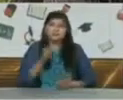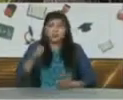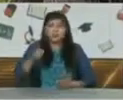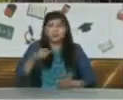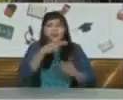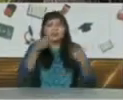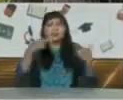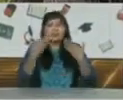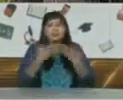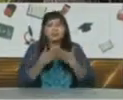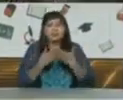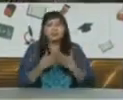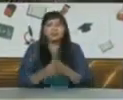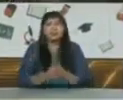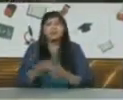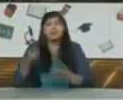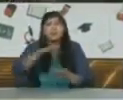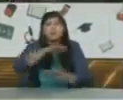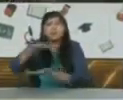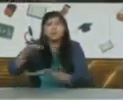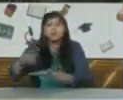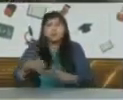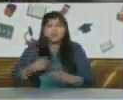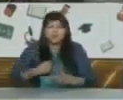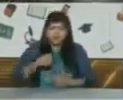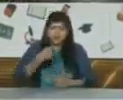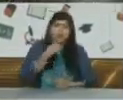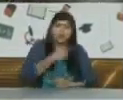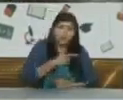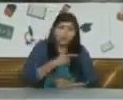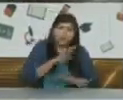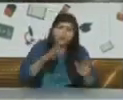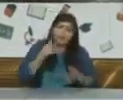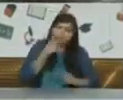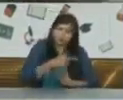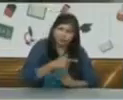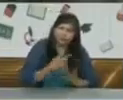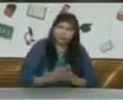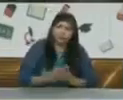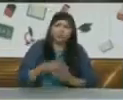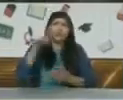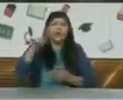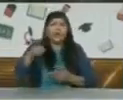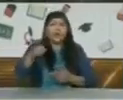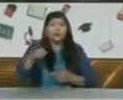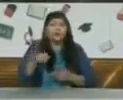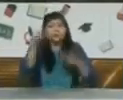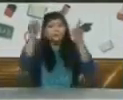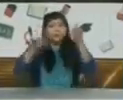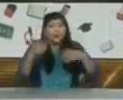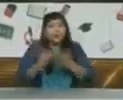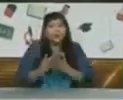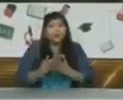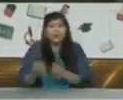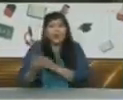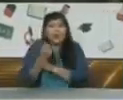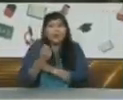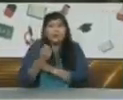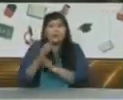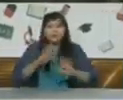इसलिए स्टूडेंट से मैं यही कहूंगा कि आपको अपनी एनर्जी को